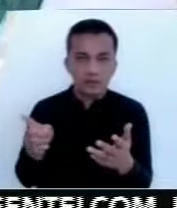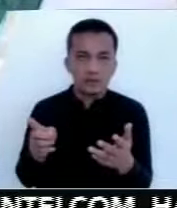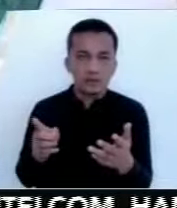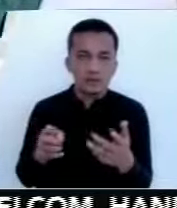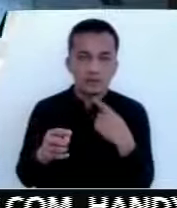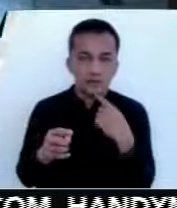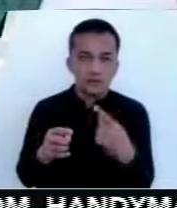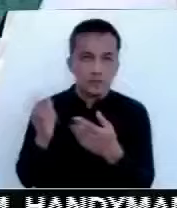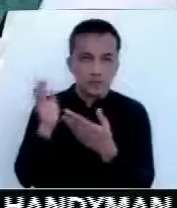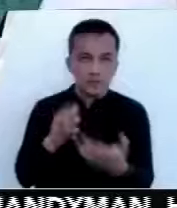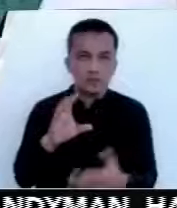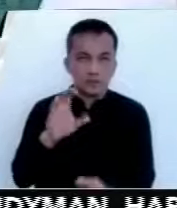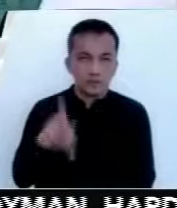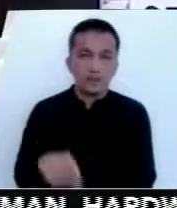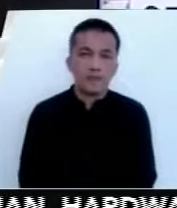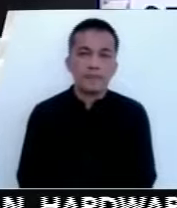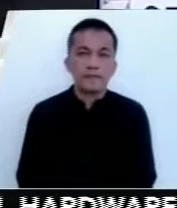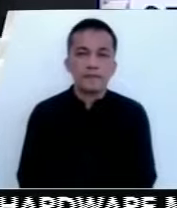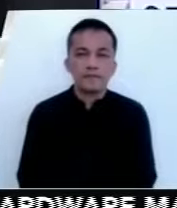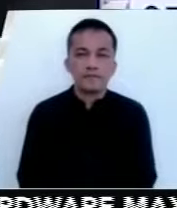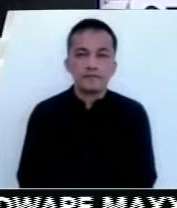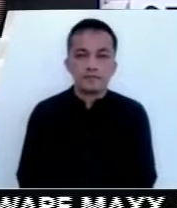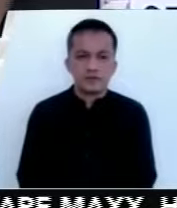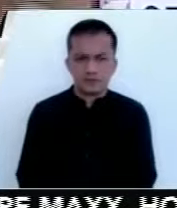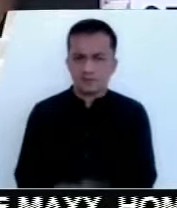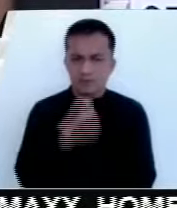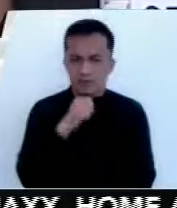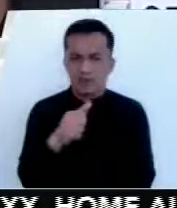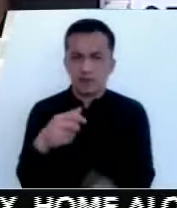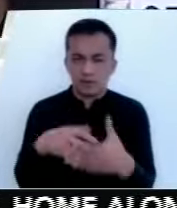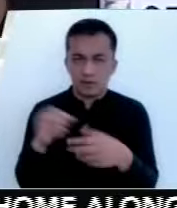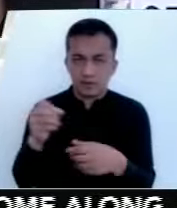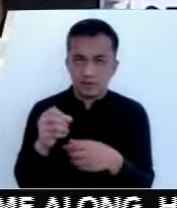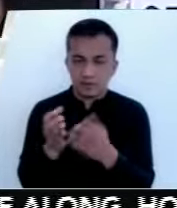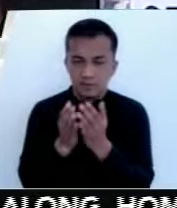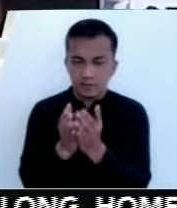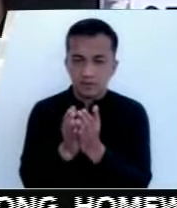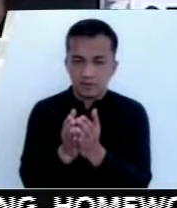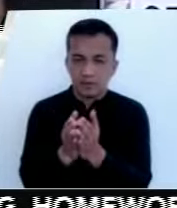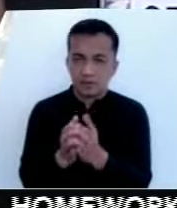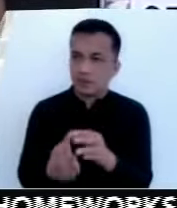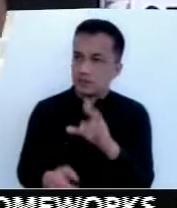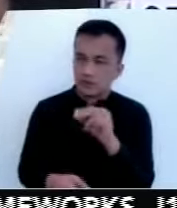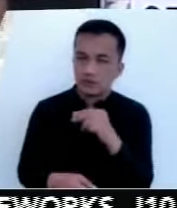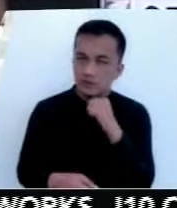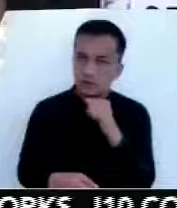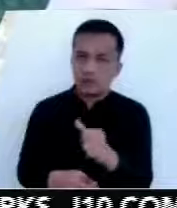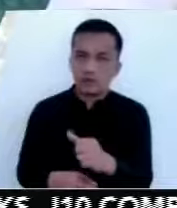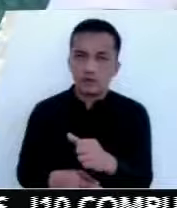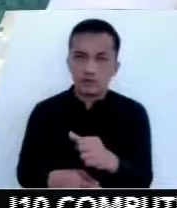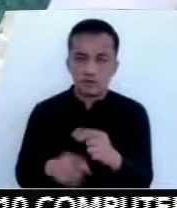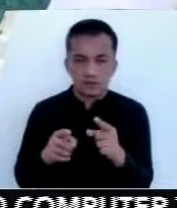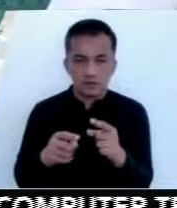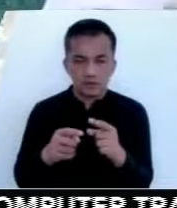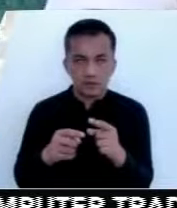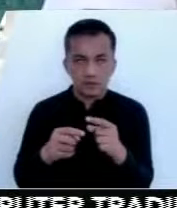noon Hindi kayo lumalabas doon sa deck ng barko Hindi po Hindi ba nak claustrophobic